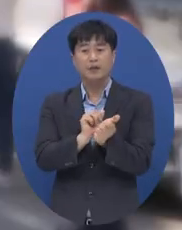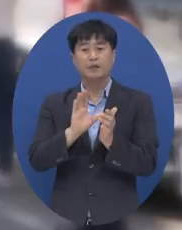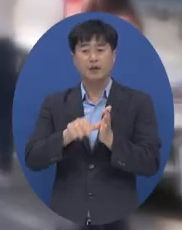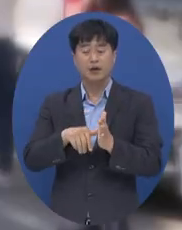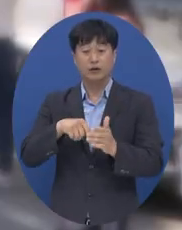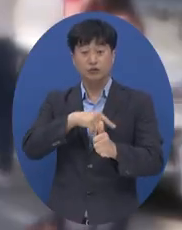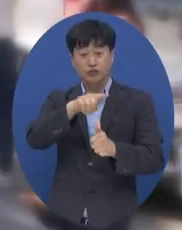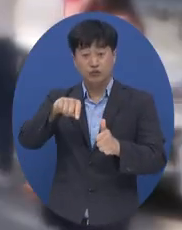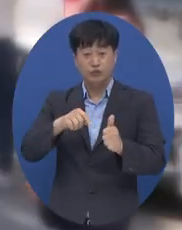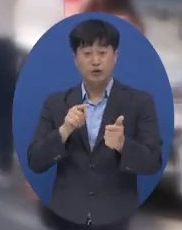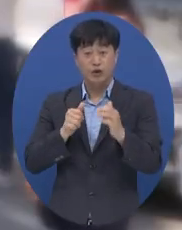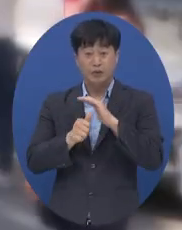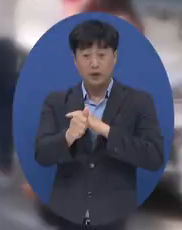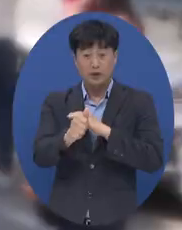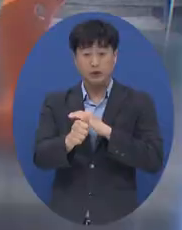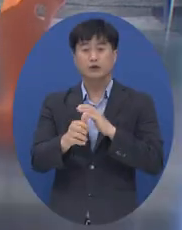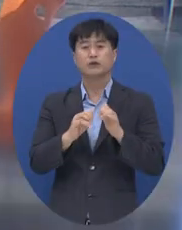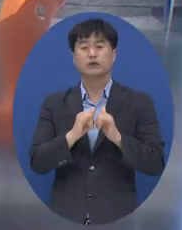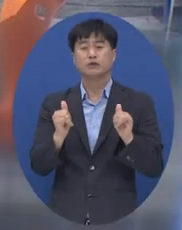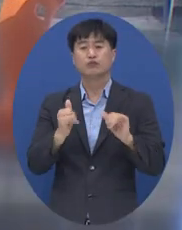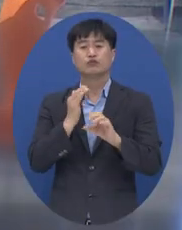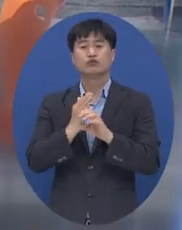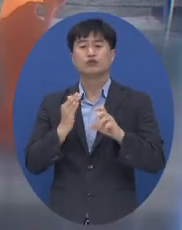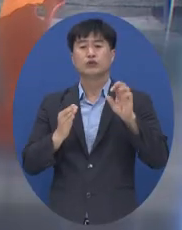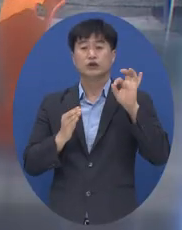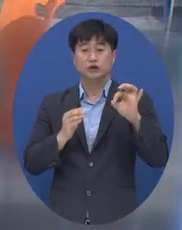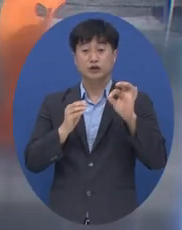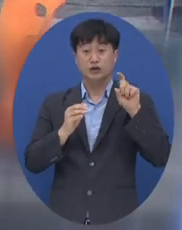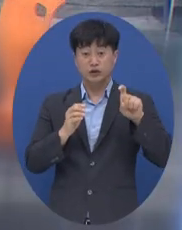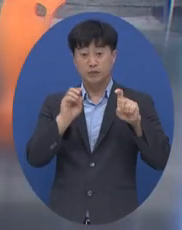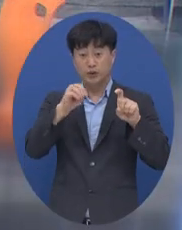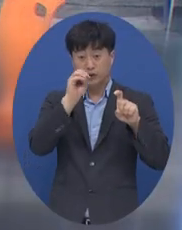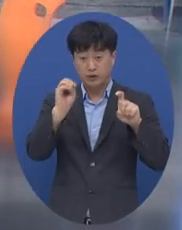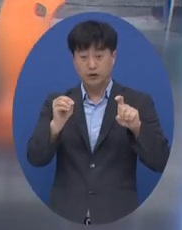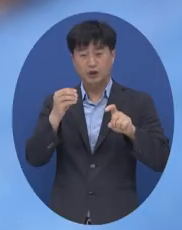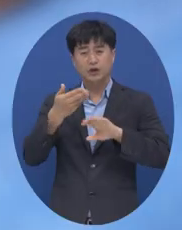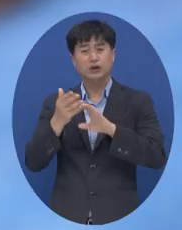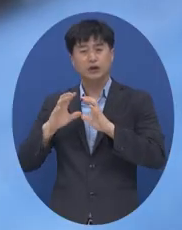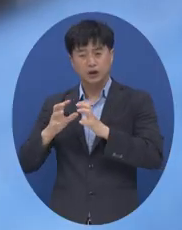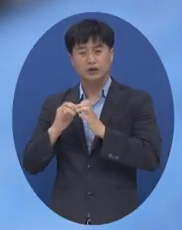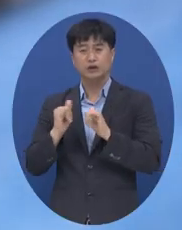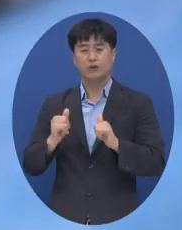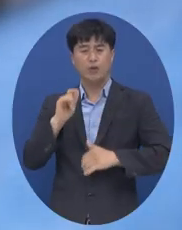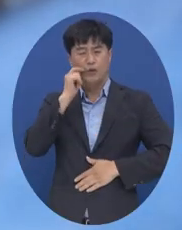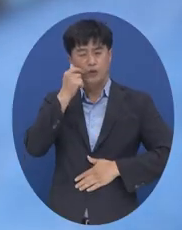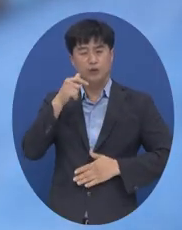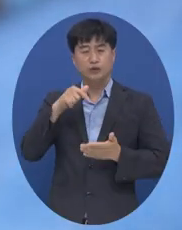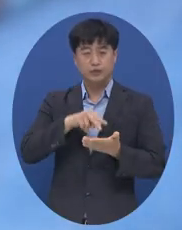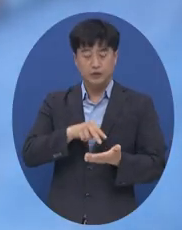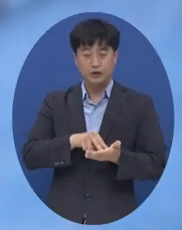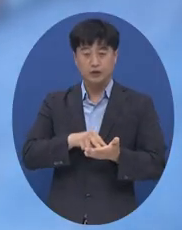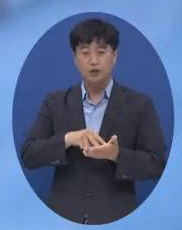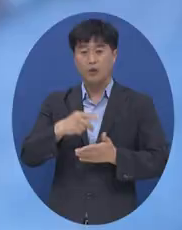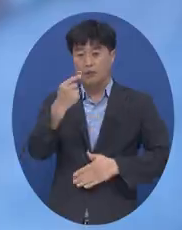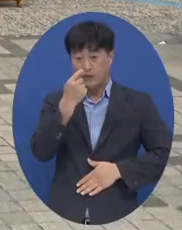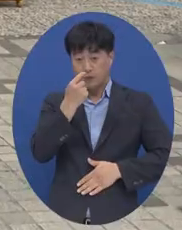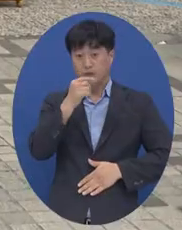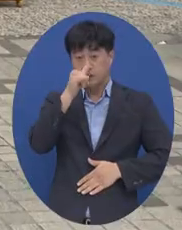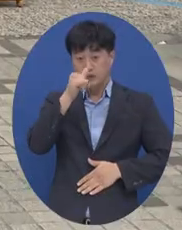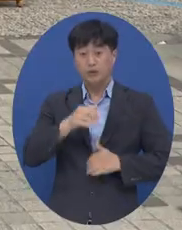찾은 사람 중 10%가량 외국인. 어려운 상황 속에서도 우리는 얻은 교훈이